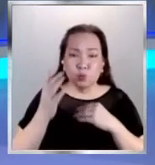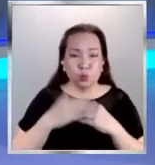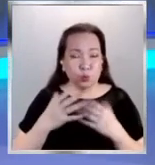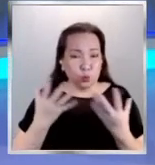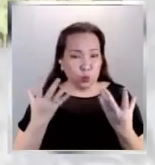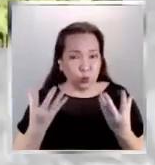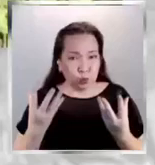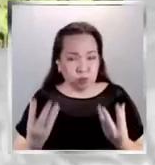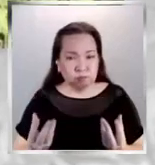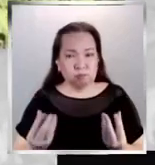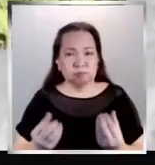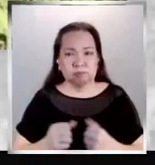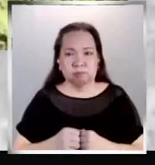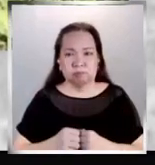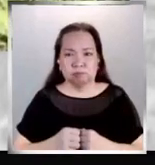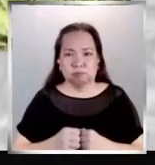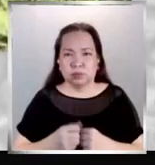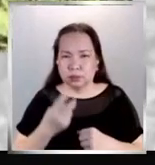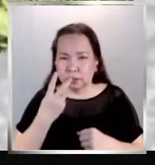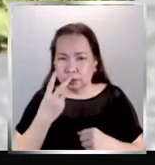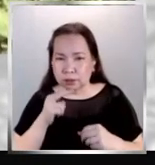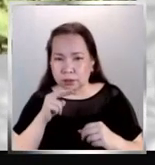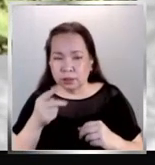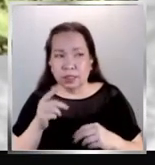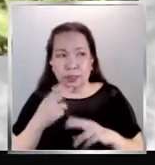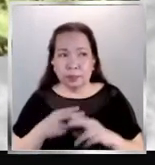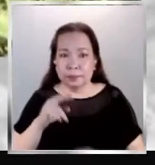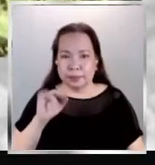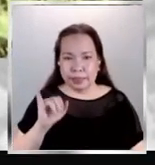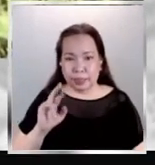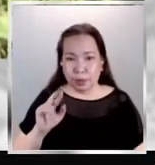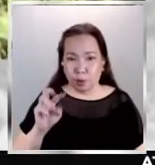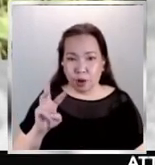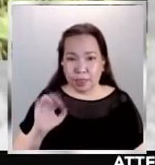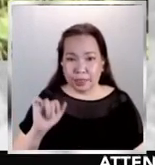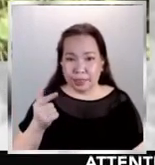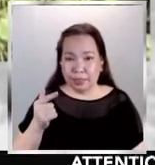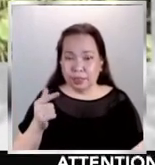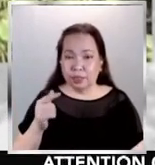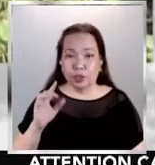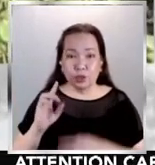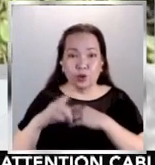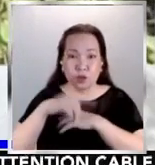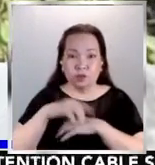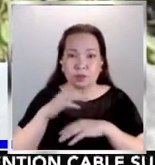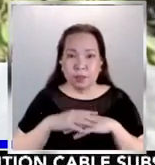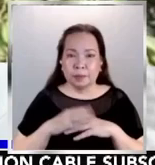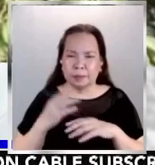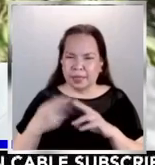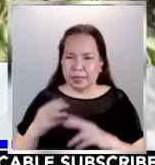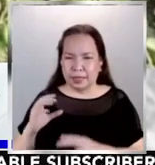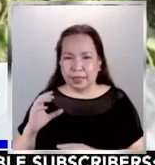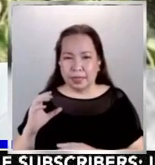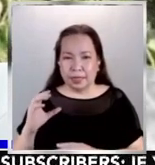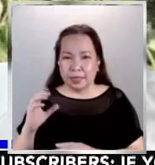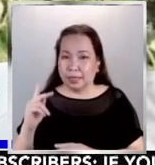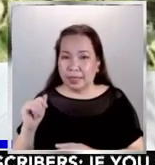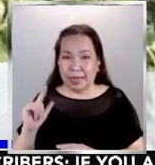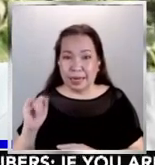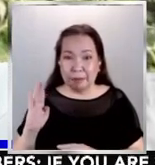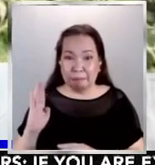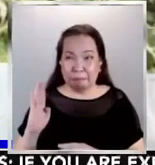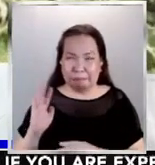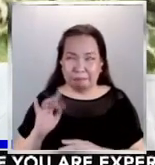maubos. Yan ang Irrawaddy dolphin na pinangalan ng CALAB ng Bureau of Fisheries and Aquatic